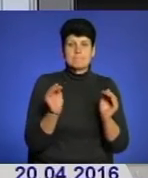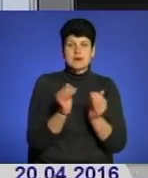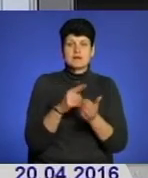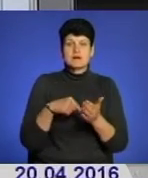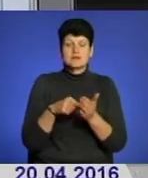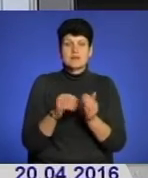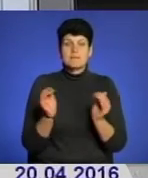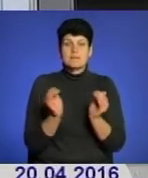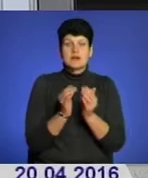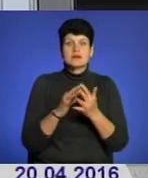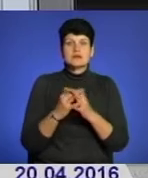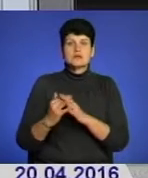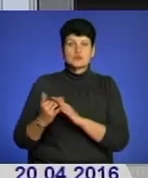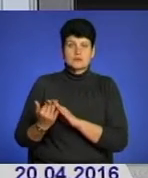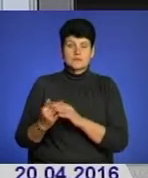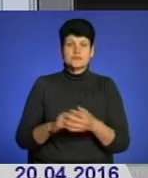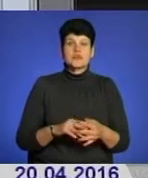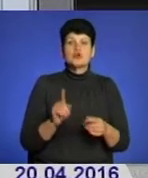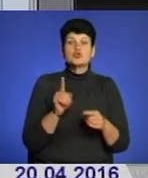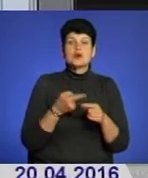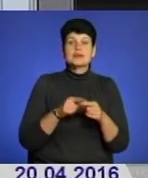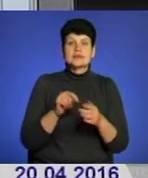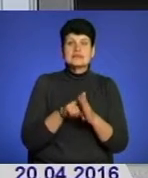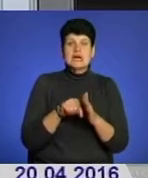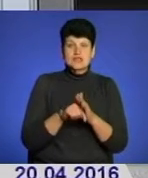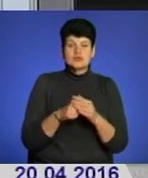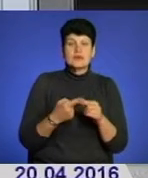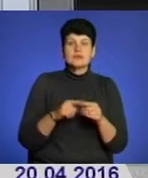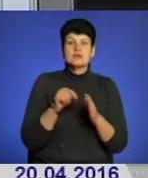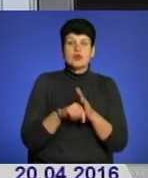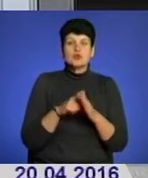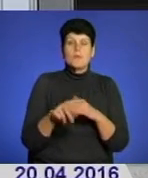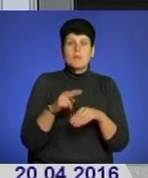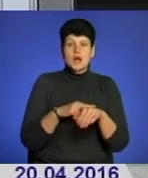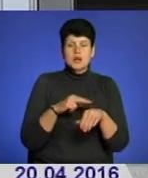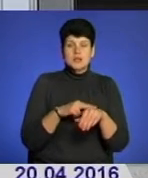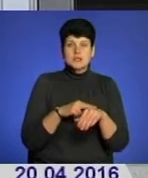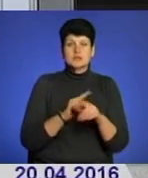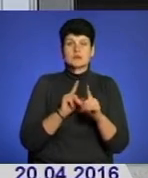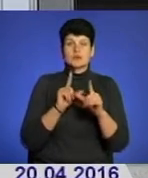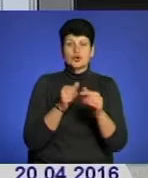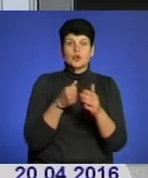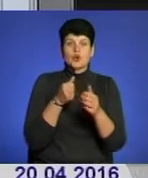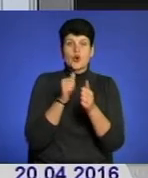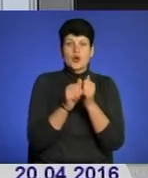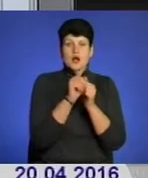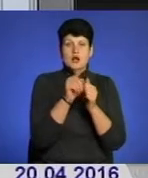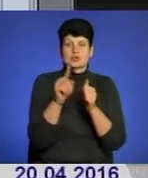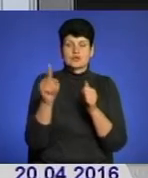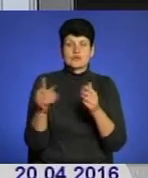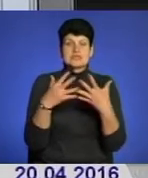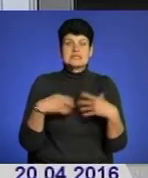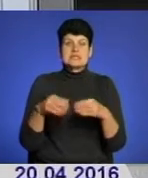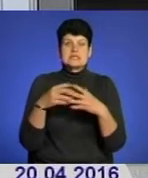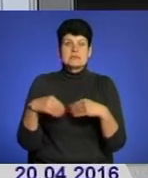и маленьких селах. Что это значит? Это значит, что полиция доходит до каждого человека, до каждой семьи